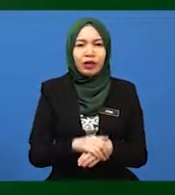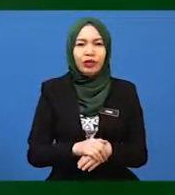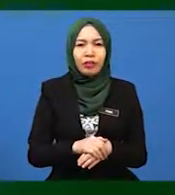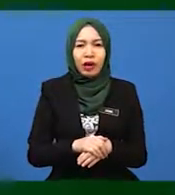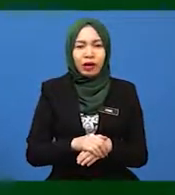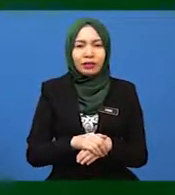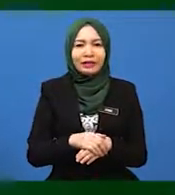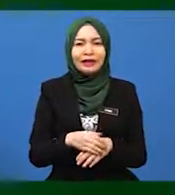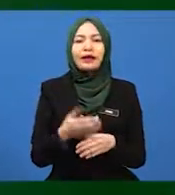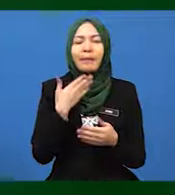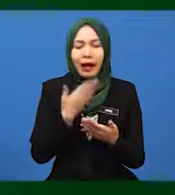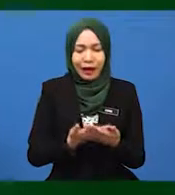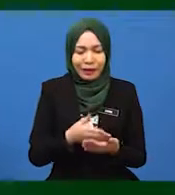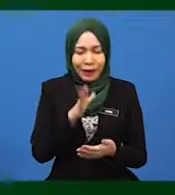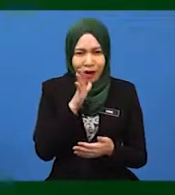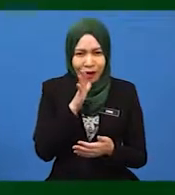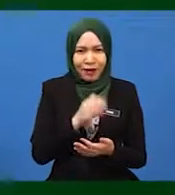ni.